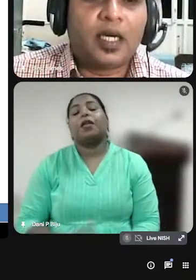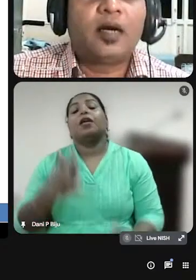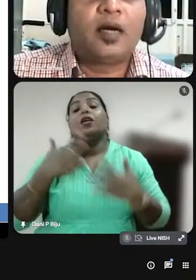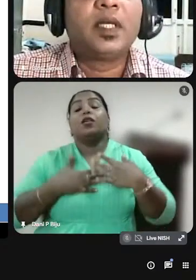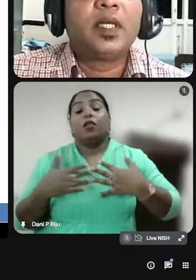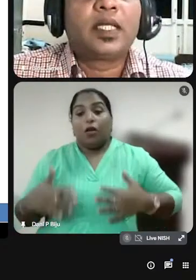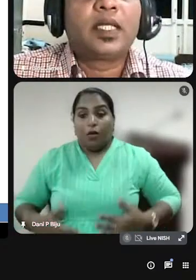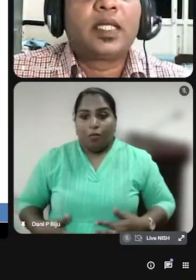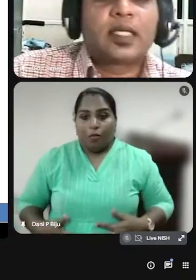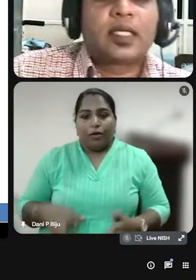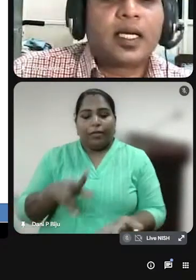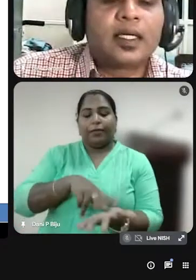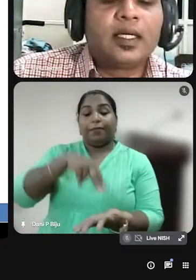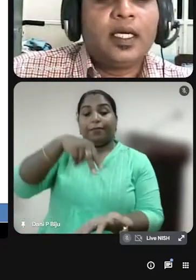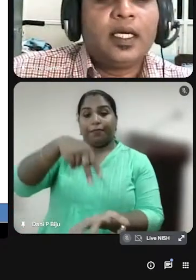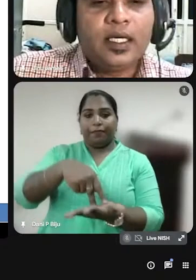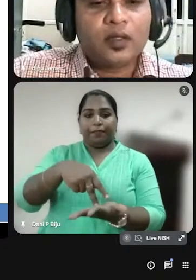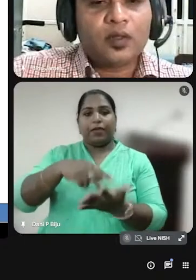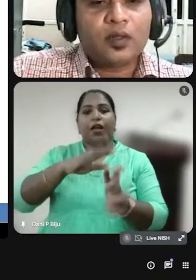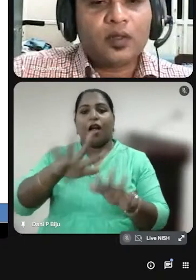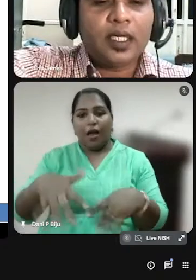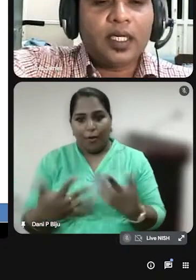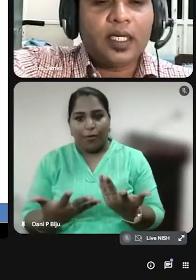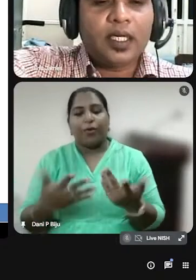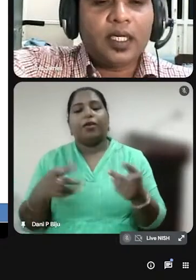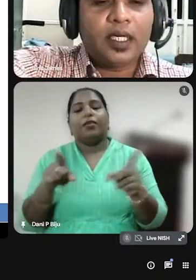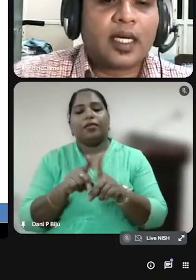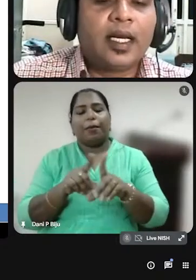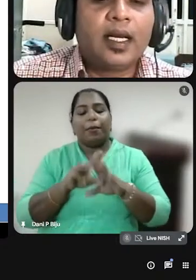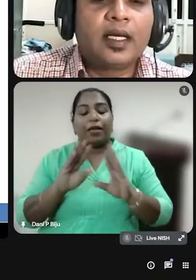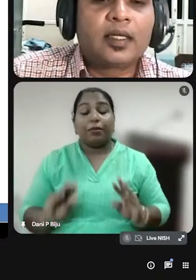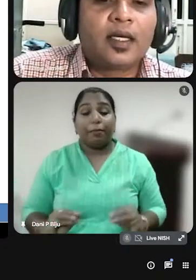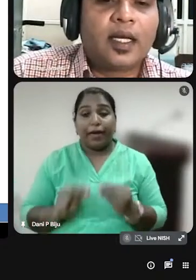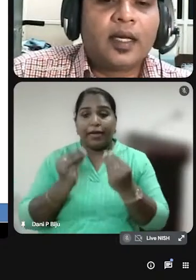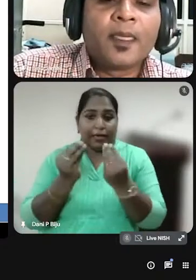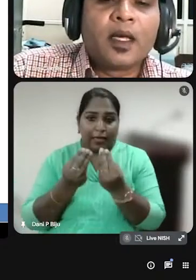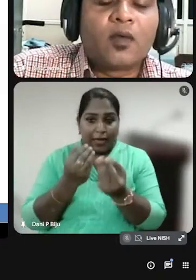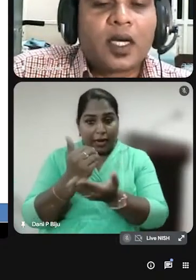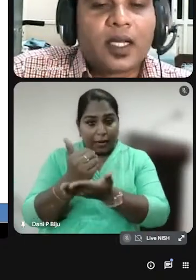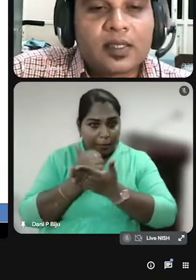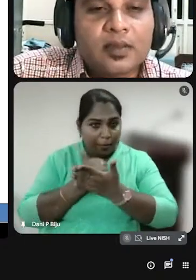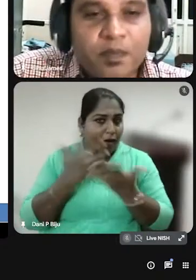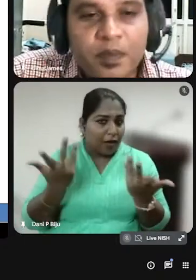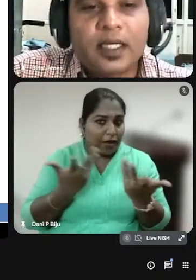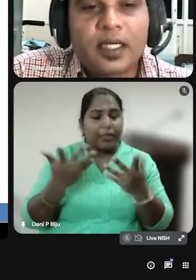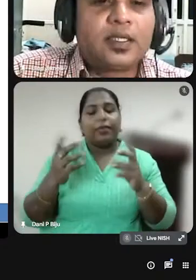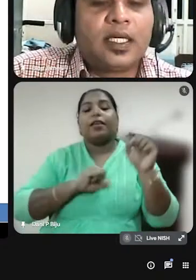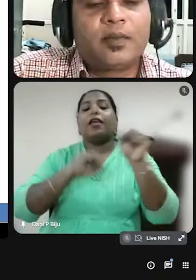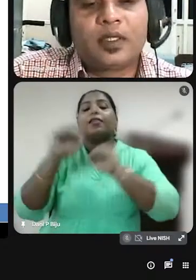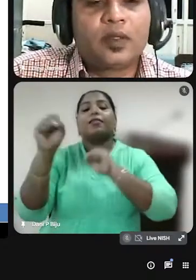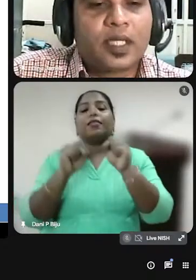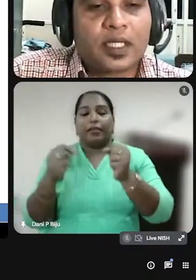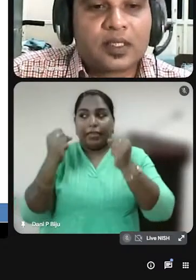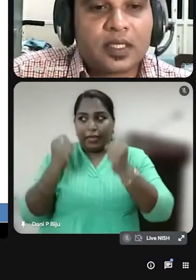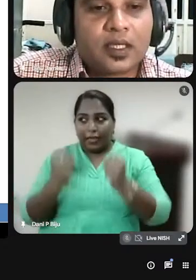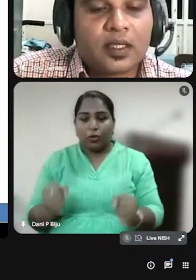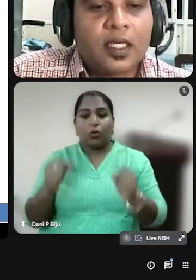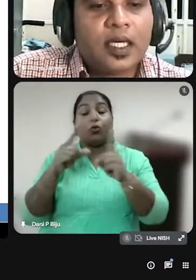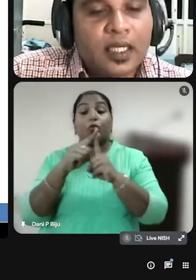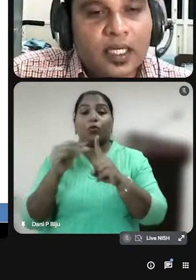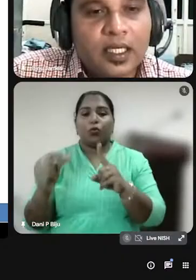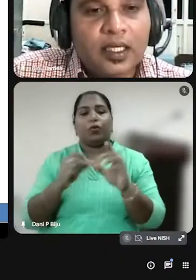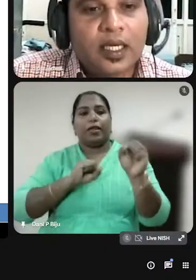ശരീരത്തിന്റെ ഭാവം നിലനിർത്താനായിട്ട് ഇരുന്നുകൊണ്ട് ഈ എക്സസൈസുകളെല്ലാം തന്നെ വളരെ സിമ്പിൾ ആയിട്ട് ചെയ്യാൻ പറ്റുന്ന ഒരു